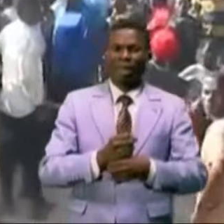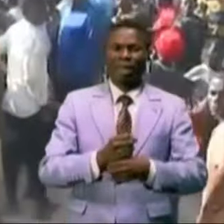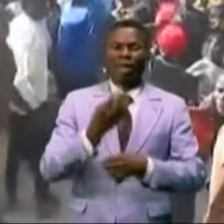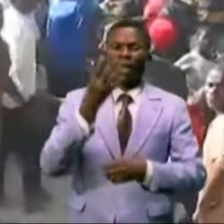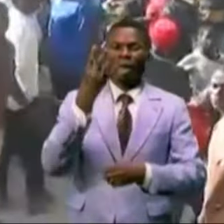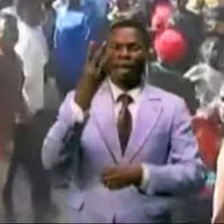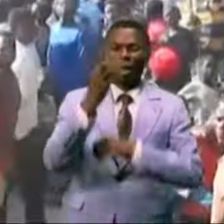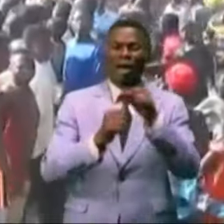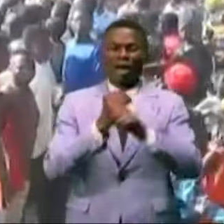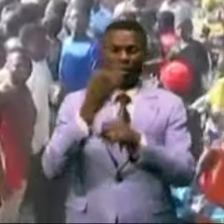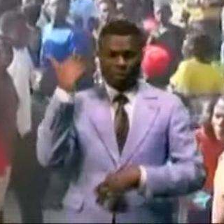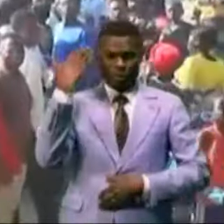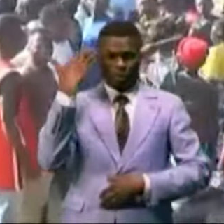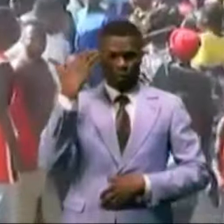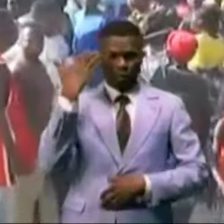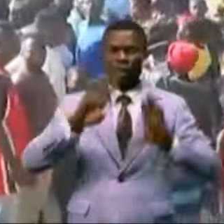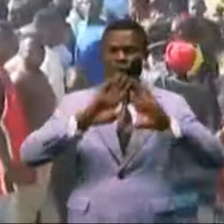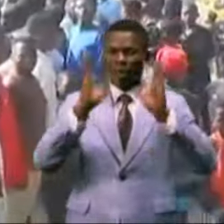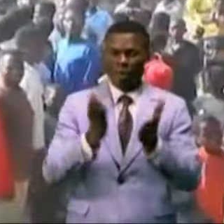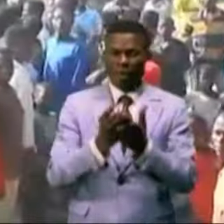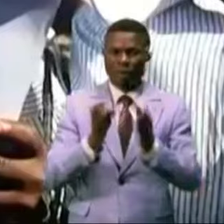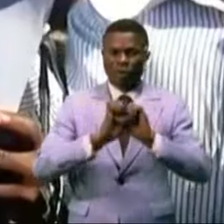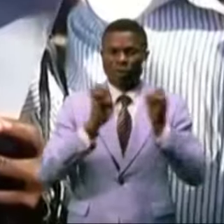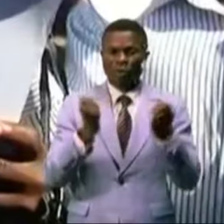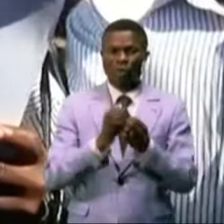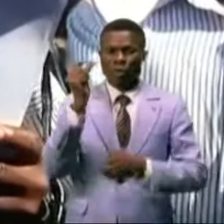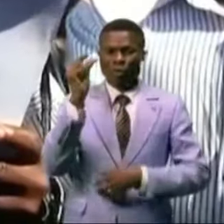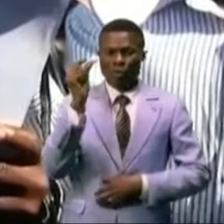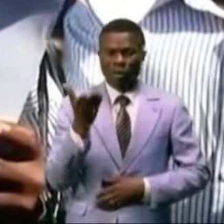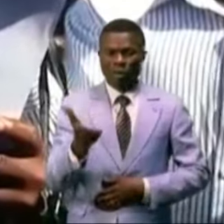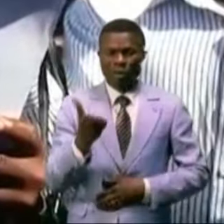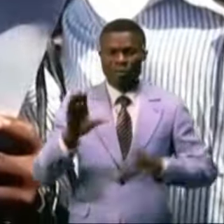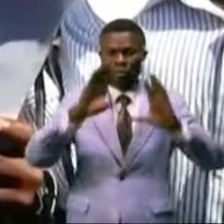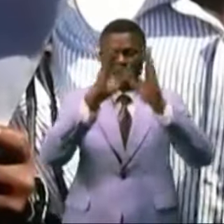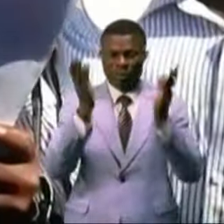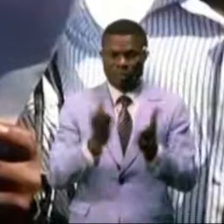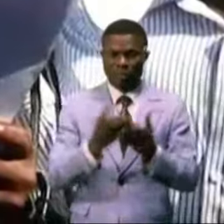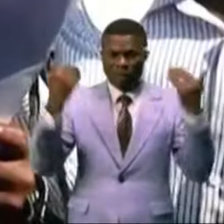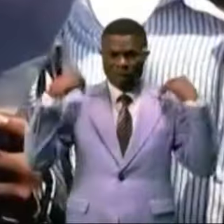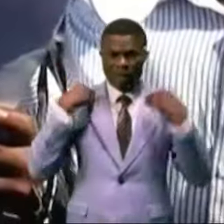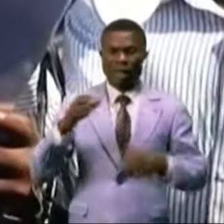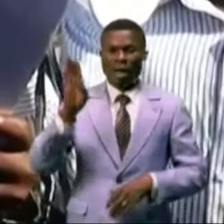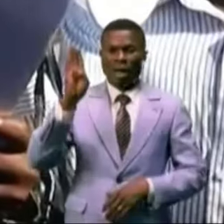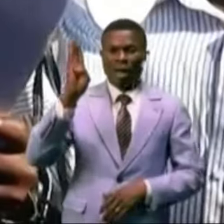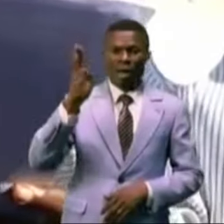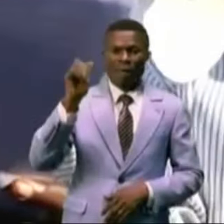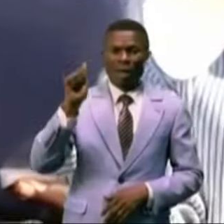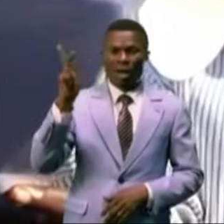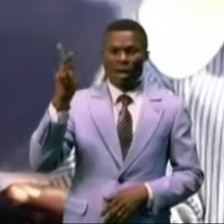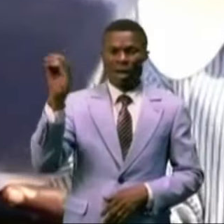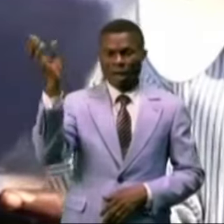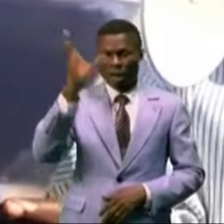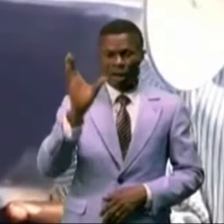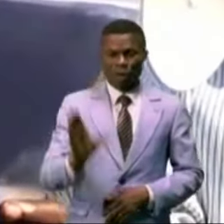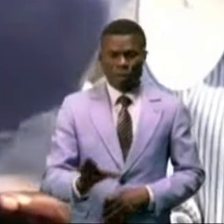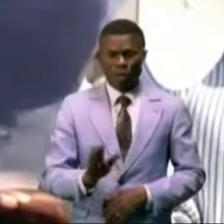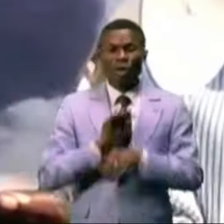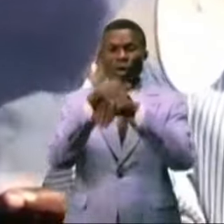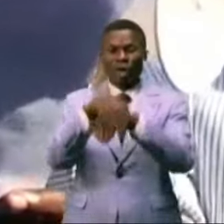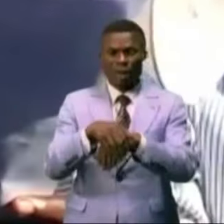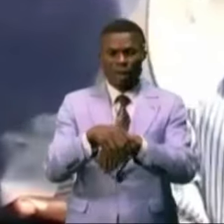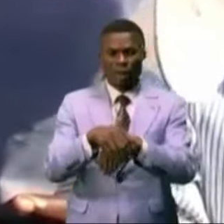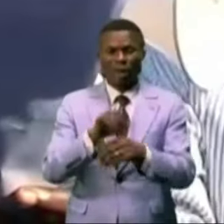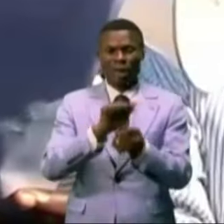dernières décennies de toutes les entreprises minières. La communauté de la chefferie Bakongolo adhère à cet effet à